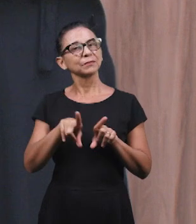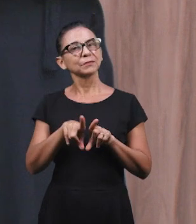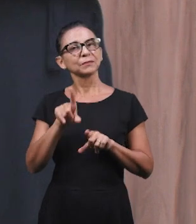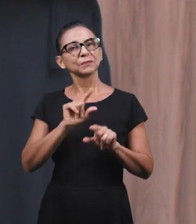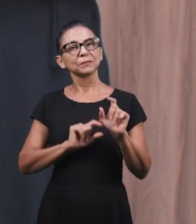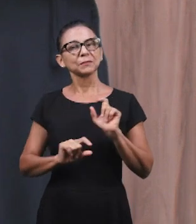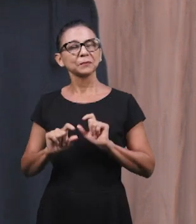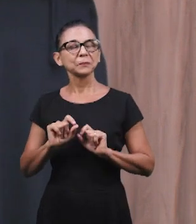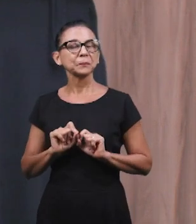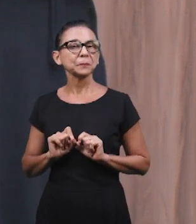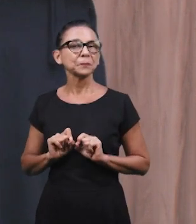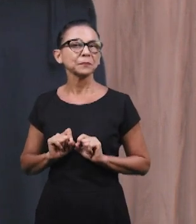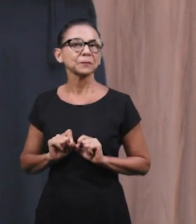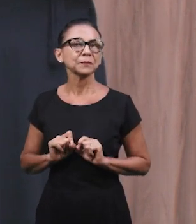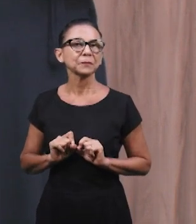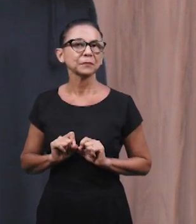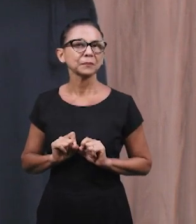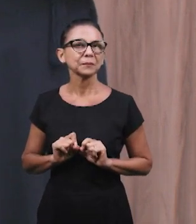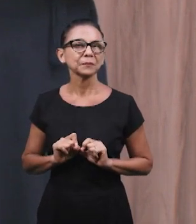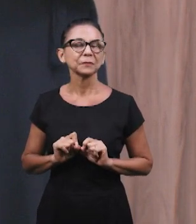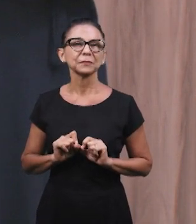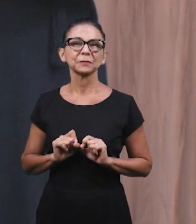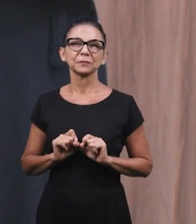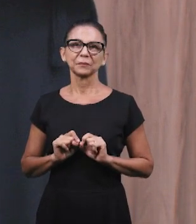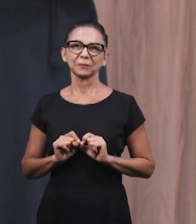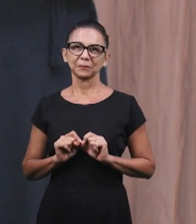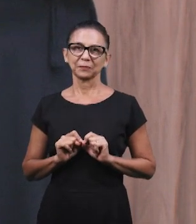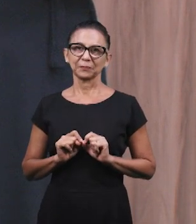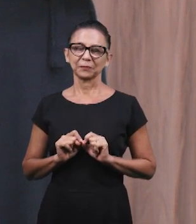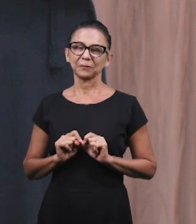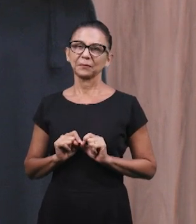et aussi rappeler